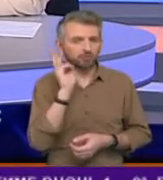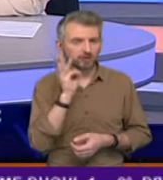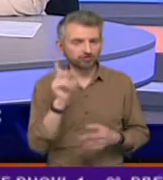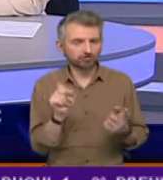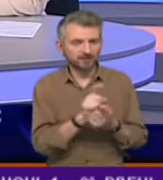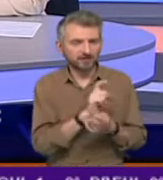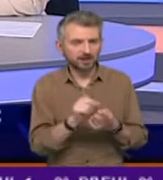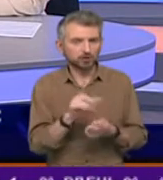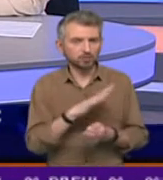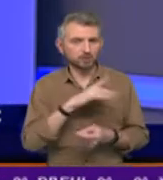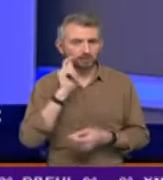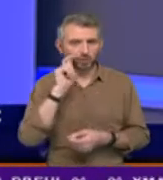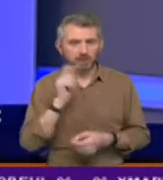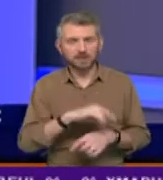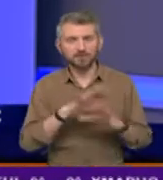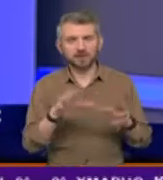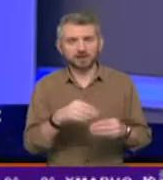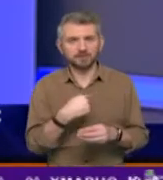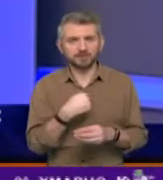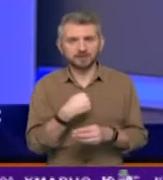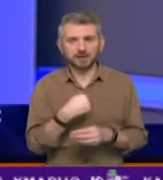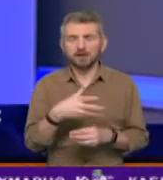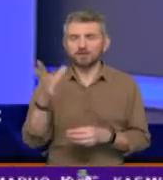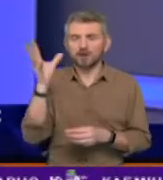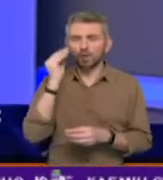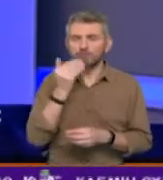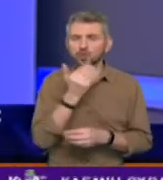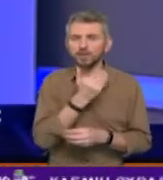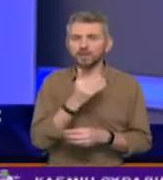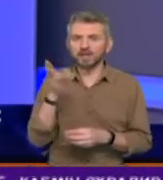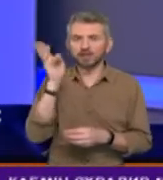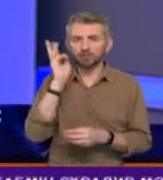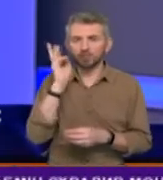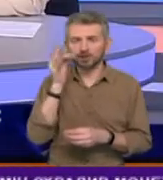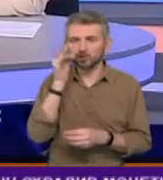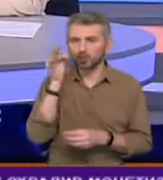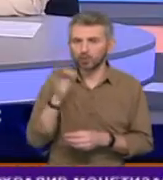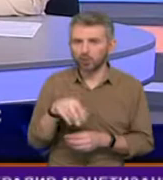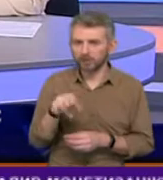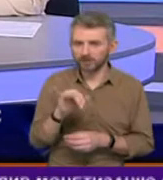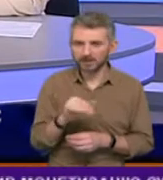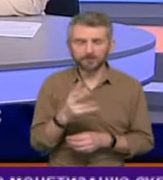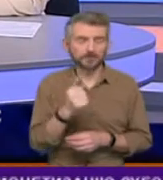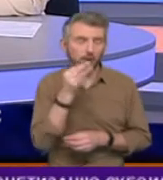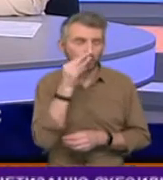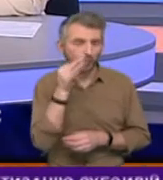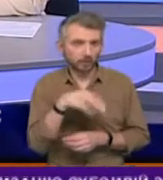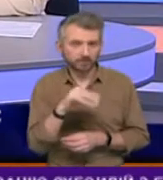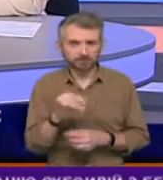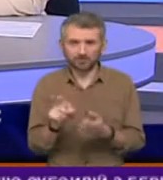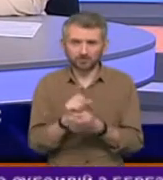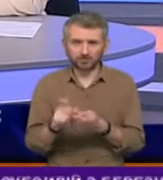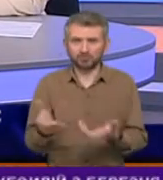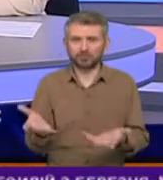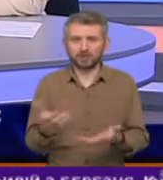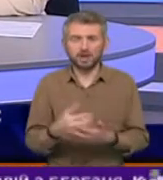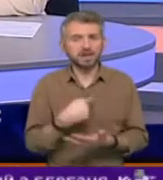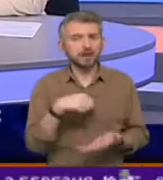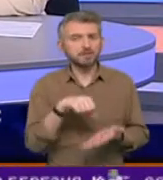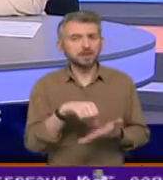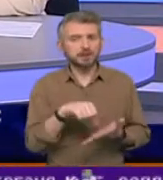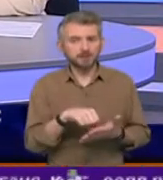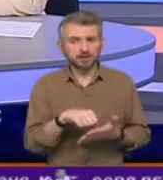ця, ну, працює ця вся ситуація з дітьми, які мають українські паспорти, але мешкають в Криму?